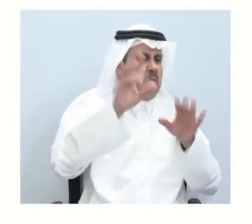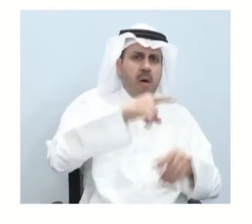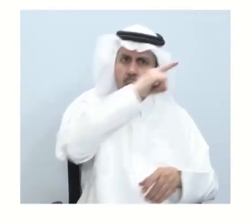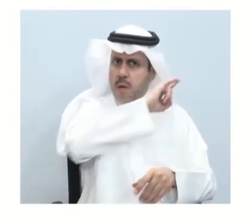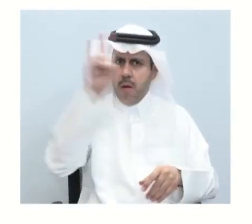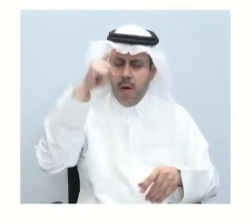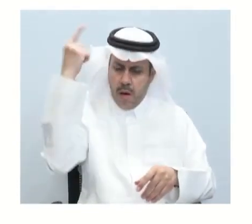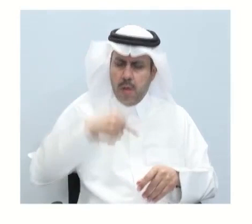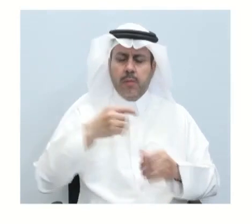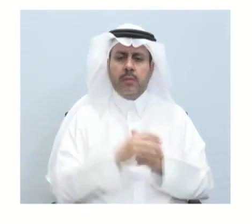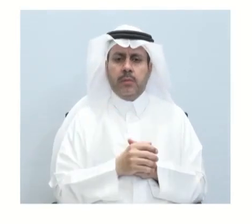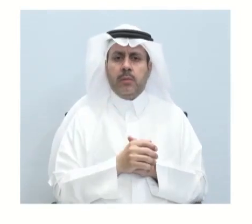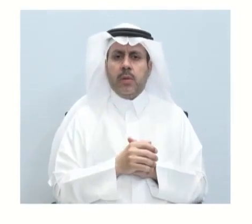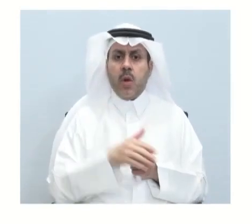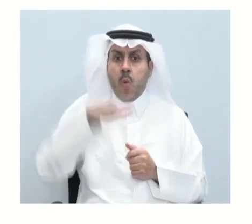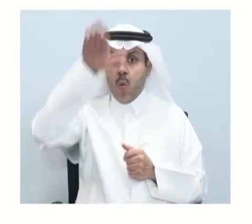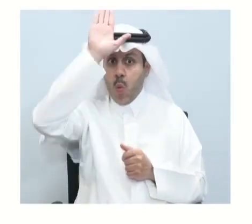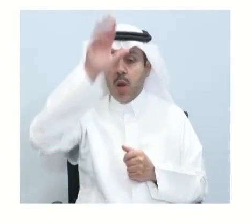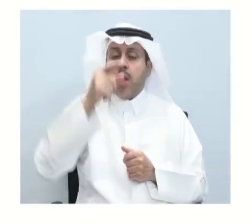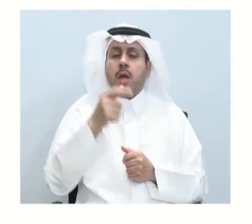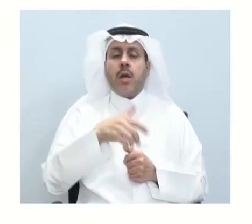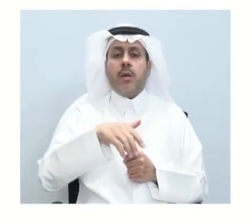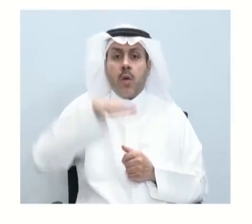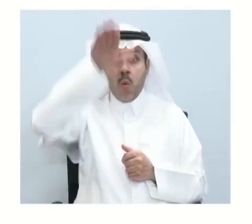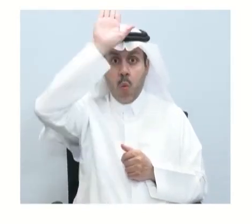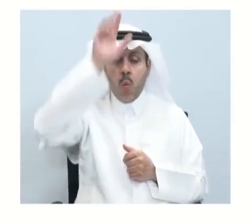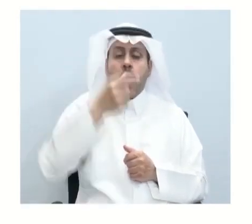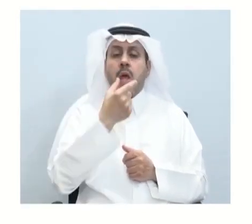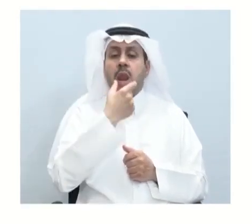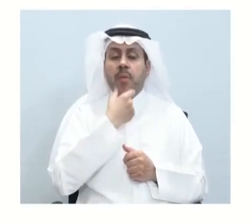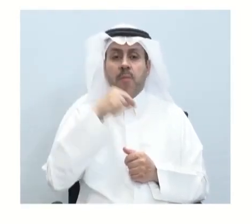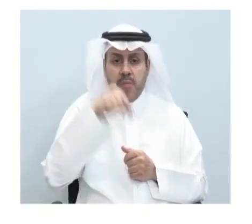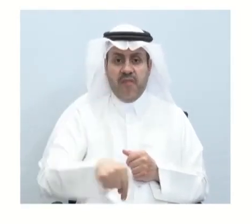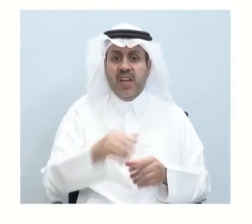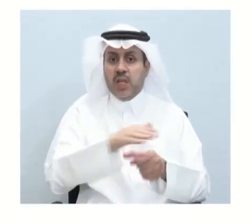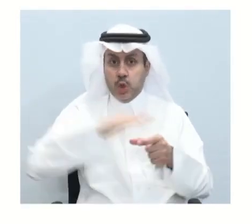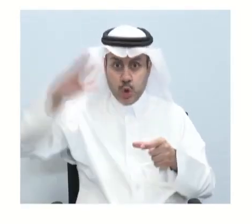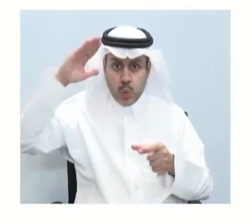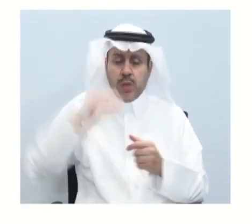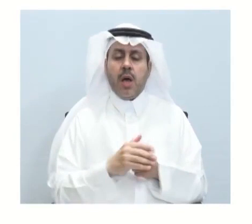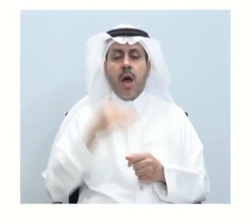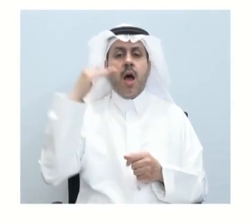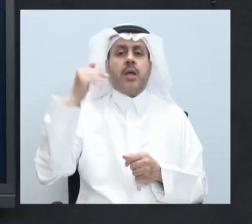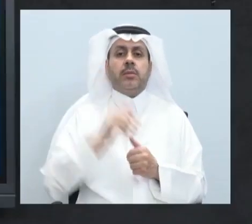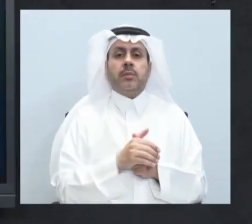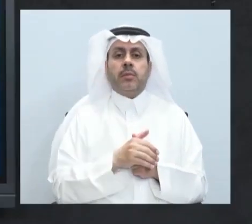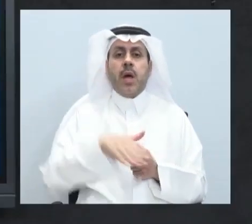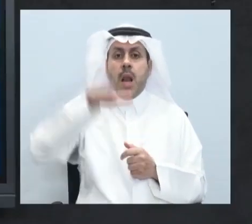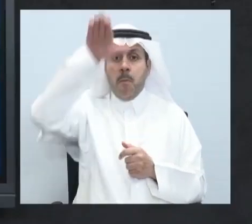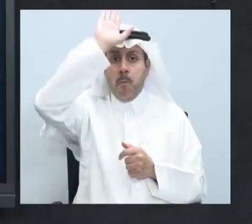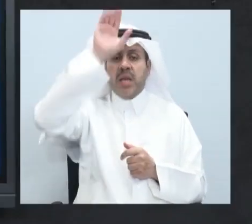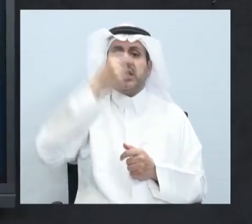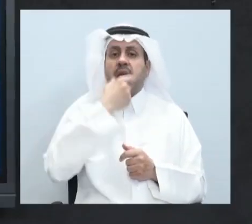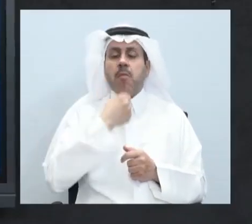الامور وولي الامر في المملكه العربيه السعوديه من هو هو خادم الحرمين الشريفين الملك سلمان بن عبد العزيز حفظه الله